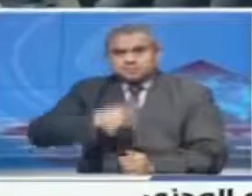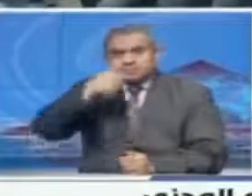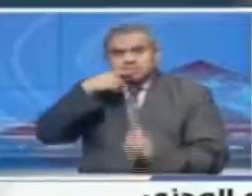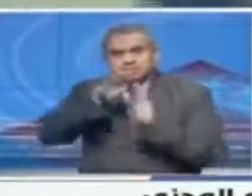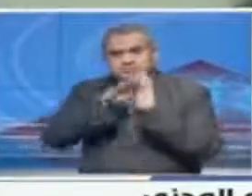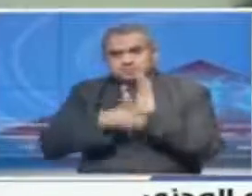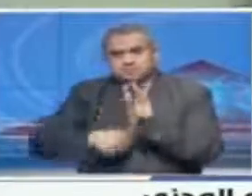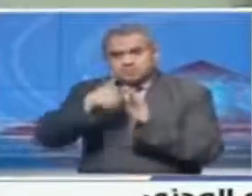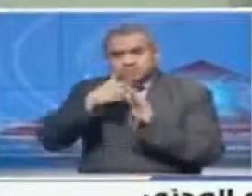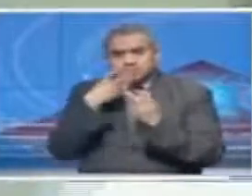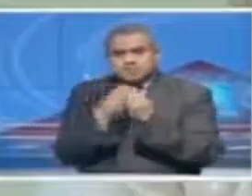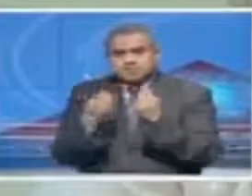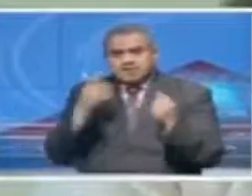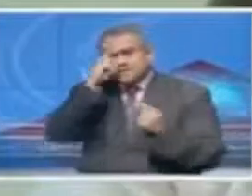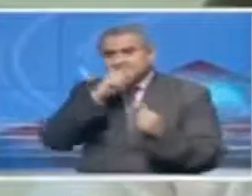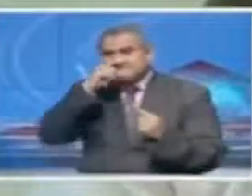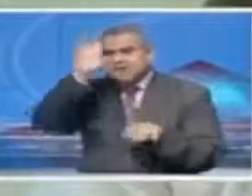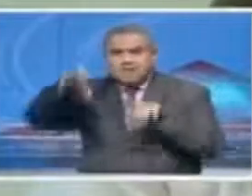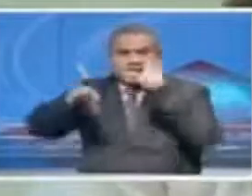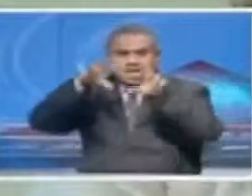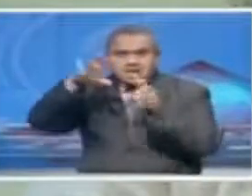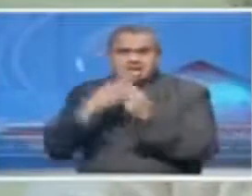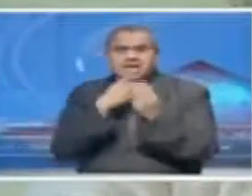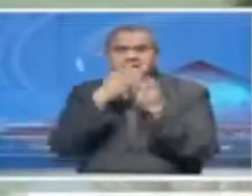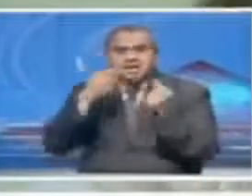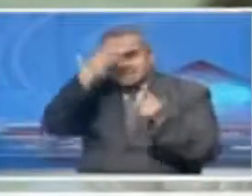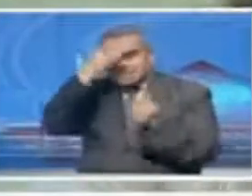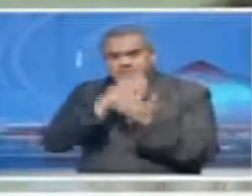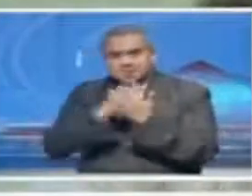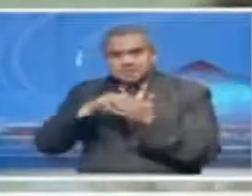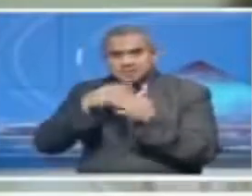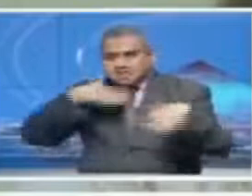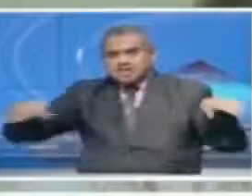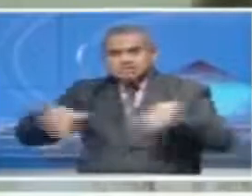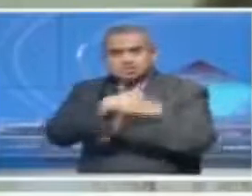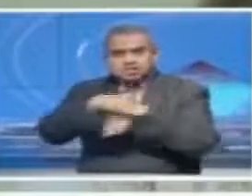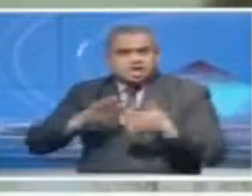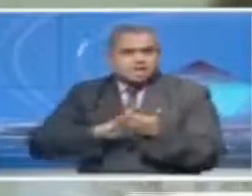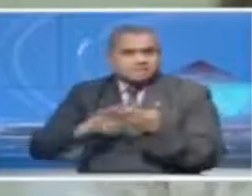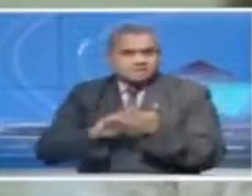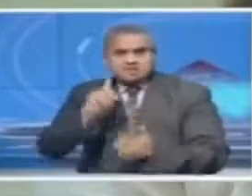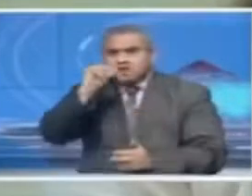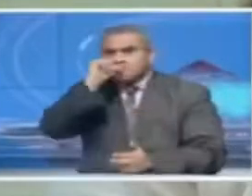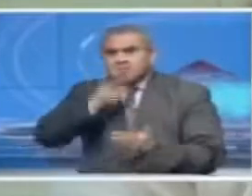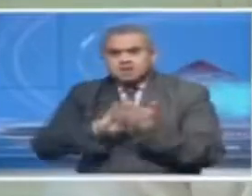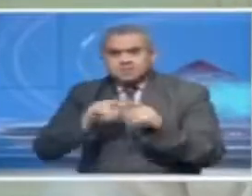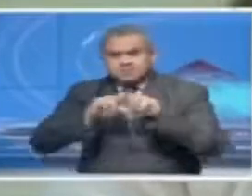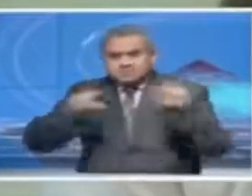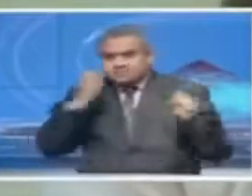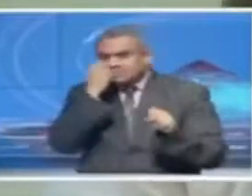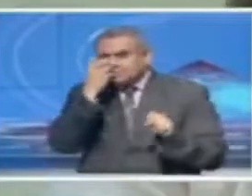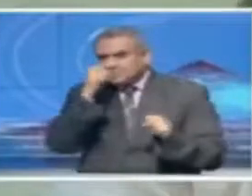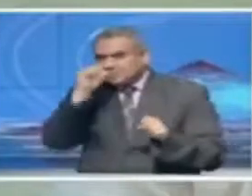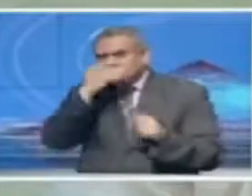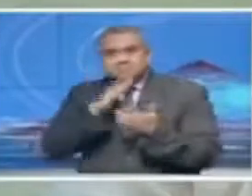جدا. في قرى في مصر كانت محرومه تقريبا من المرافق، مفيش طريق، مفيش ميه، مفيش صرف صحي، كل ده